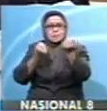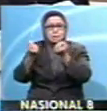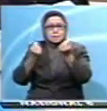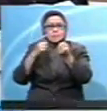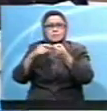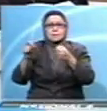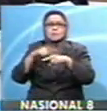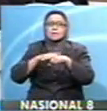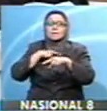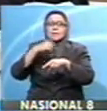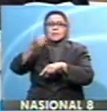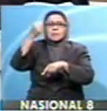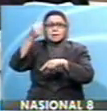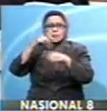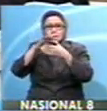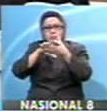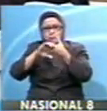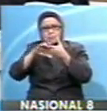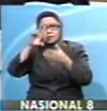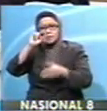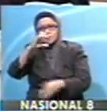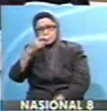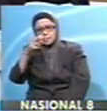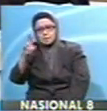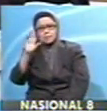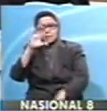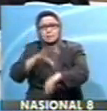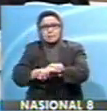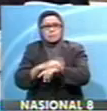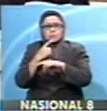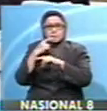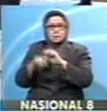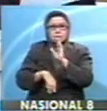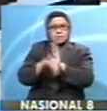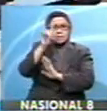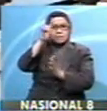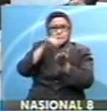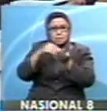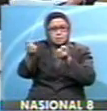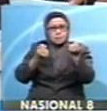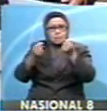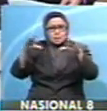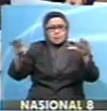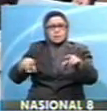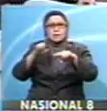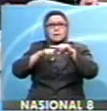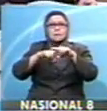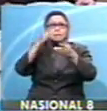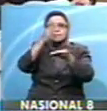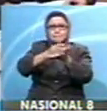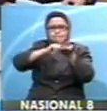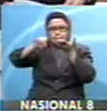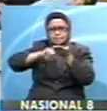unhcr turut ditahan lebih 2000 kenderaan diperiksa polis trafik Bukit aman menerusi sekatan jalan raya yang dijalankan selama dua